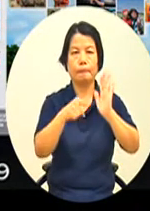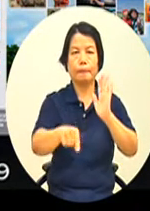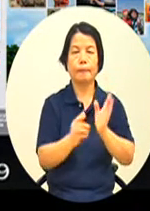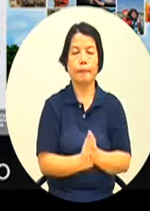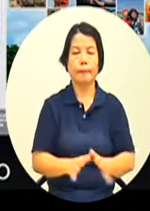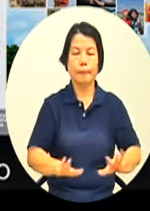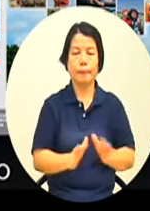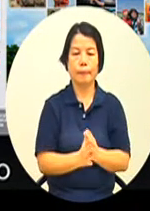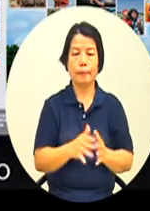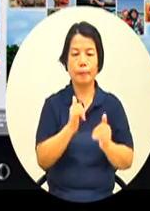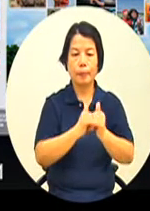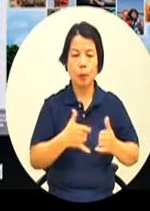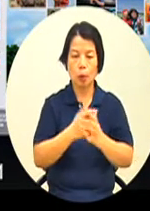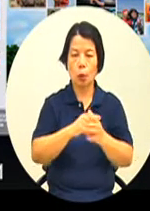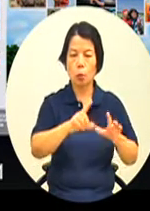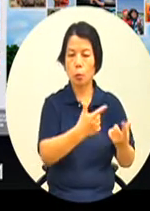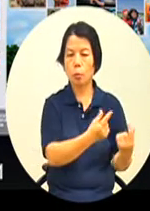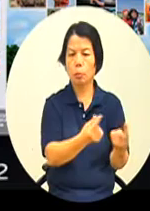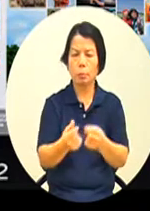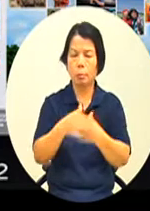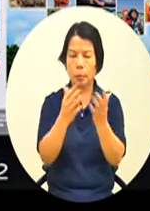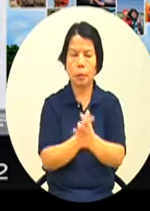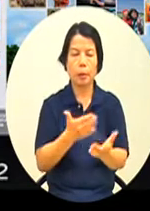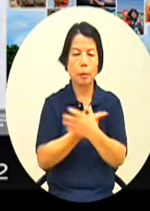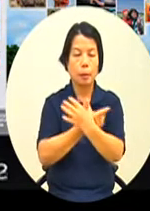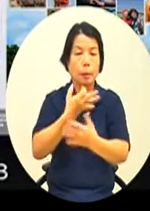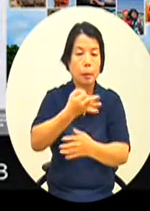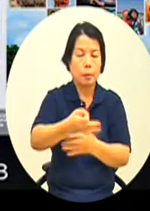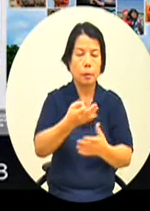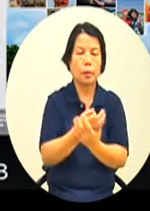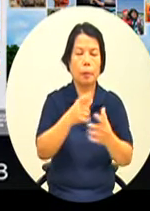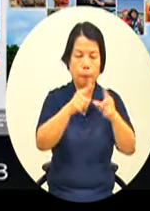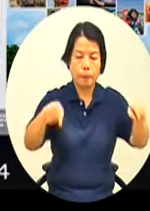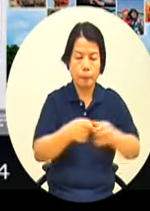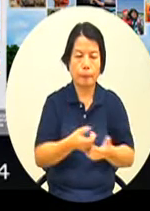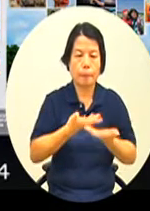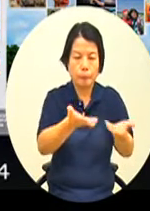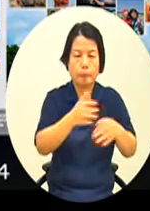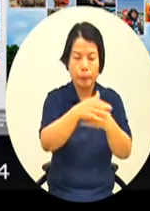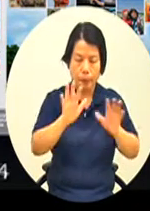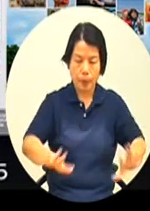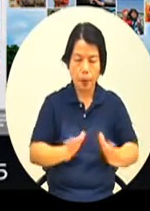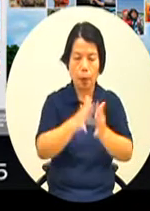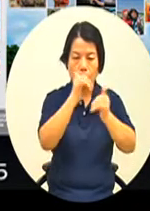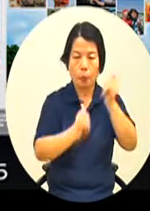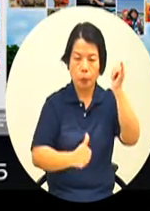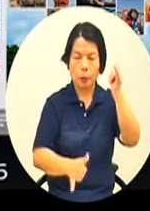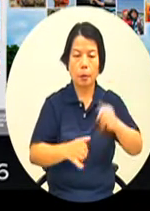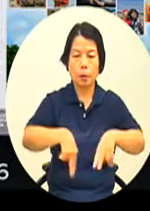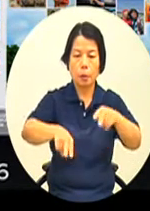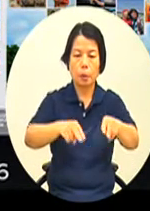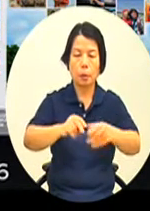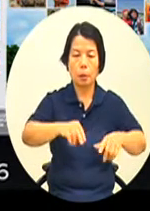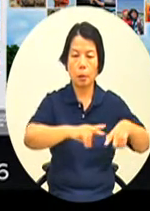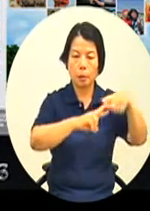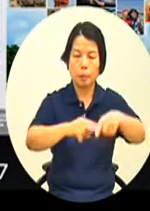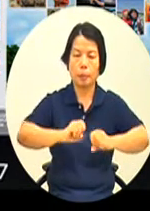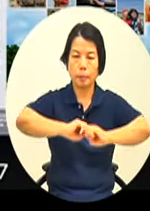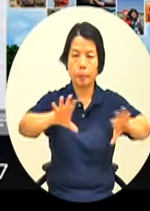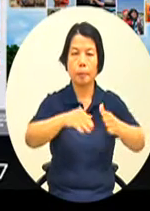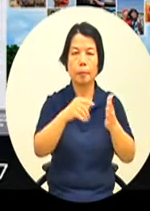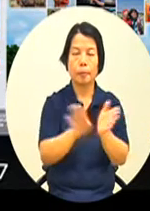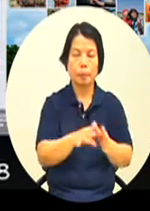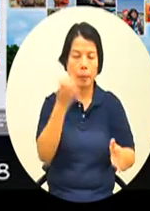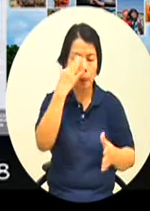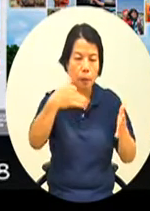例行的这个奖金跟奖牌的鼓励之外，我们今年特别强调宣传跟故事行销哦，还有故事的表扬，所以制作了看见他